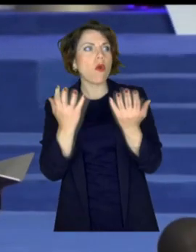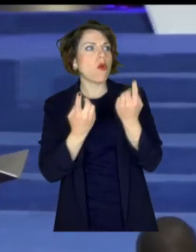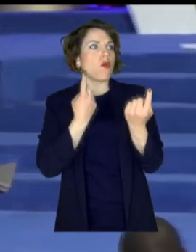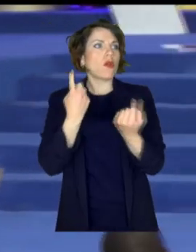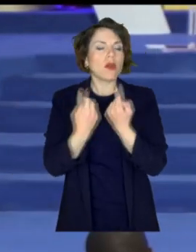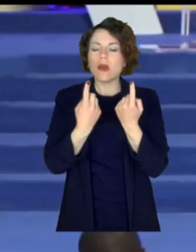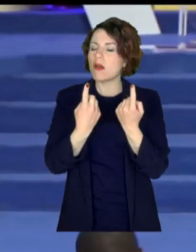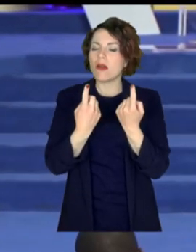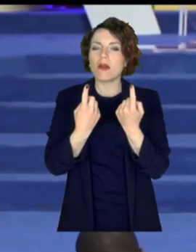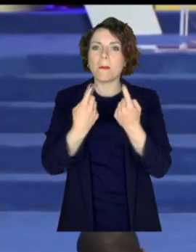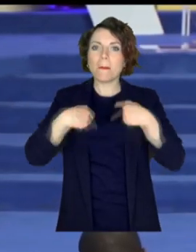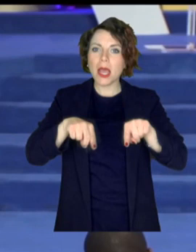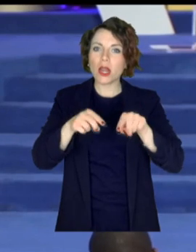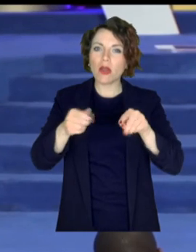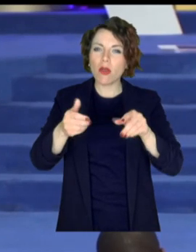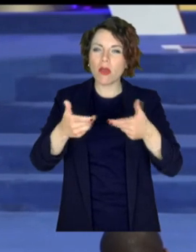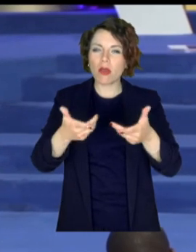dobbiamo essere vittime.